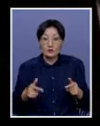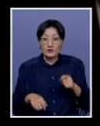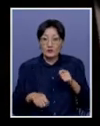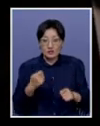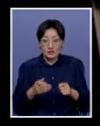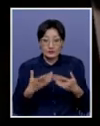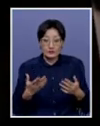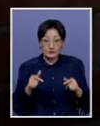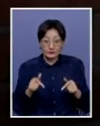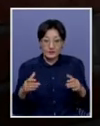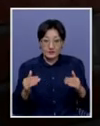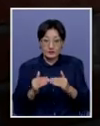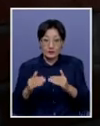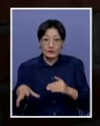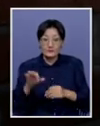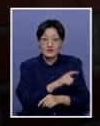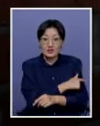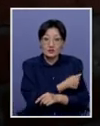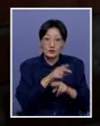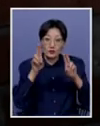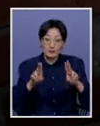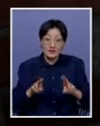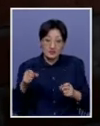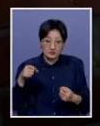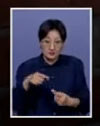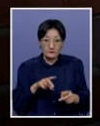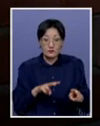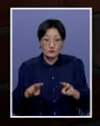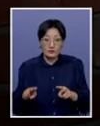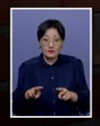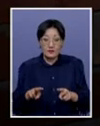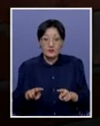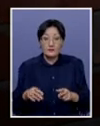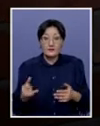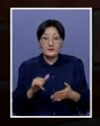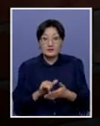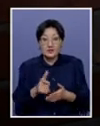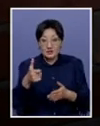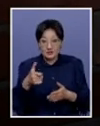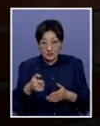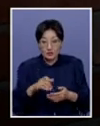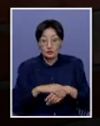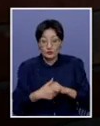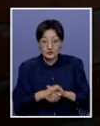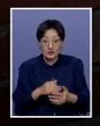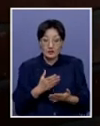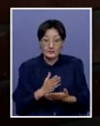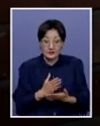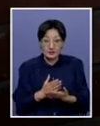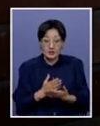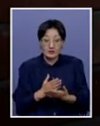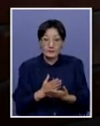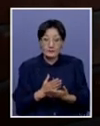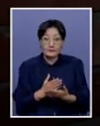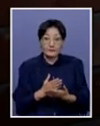нету. Данный объект всем санитарным требованиям соответствует. При входе установлены санитайзеры с антисептиками для